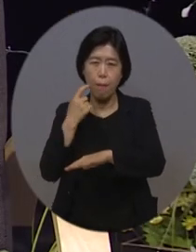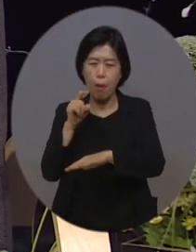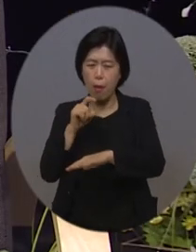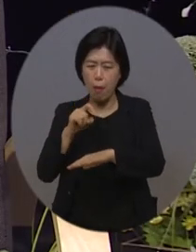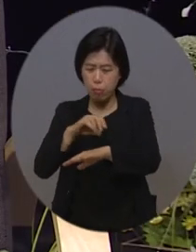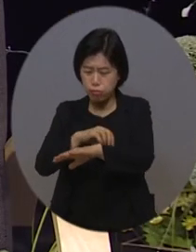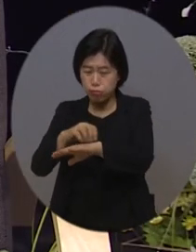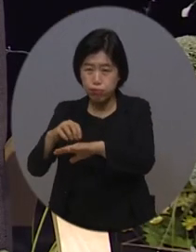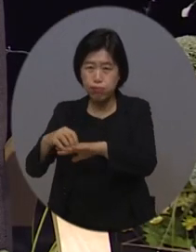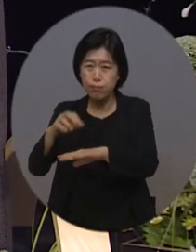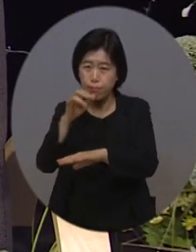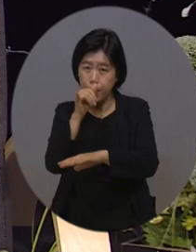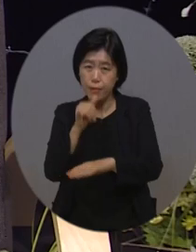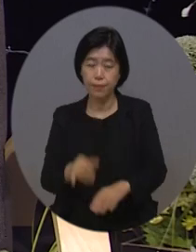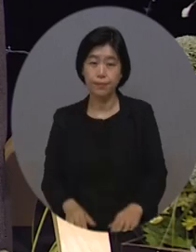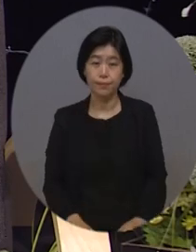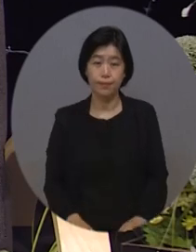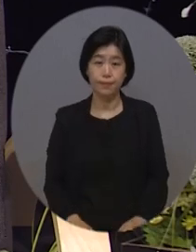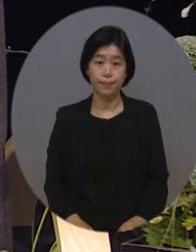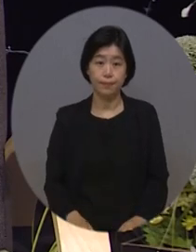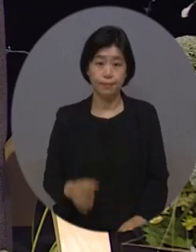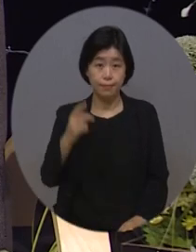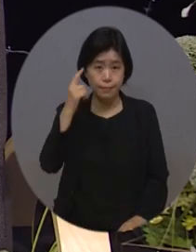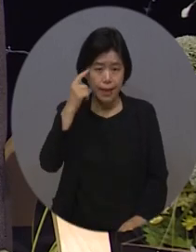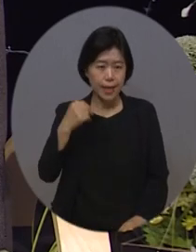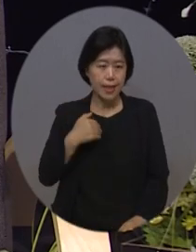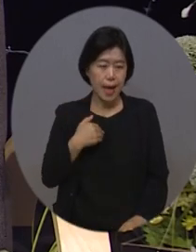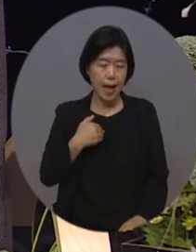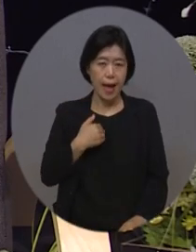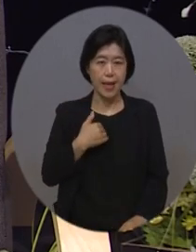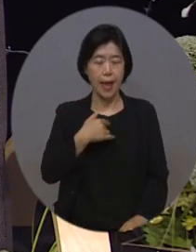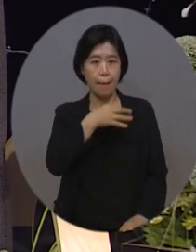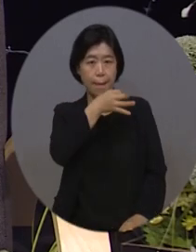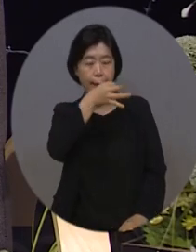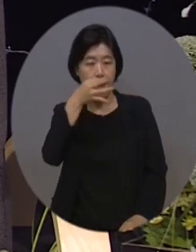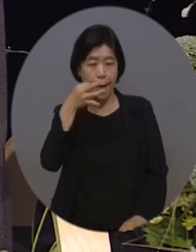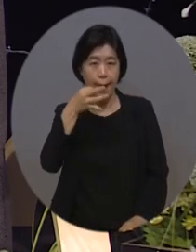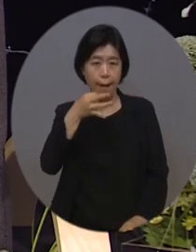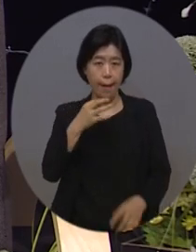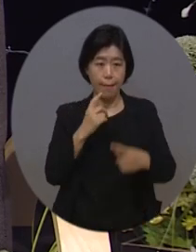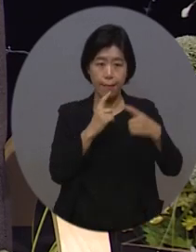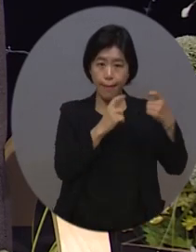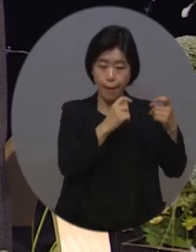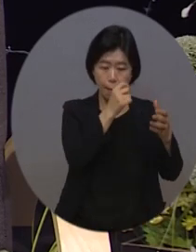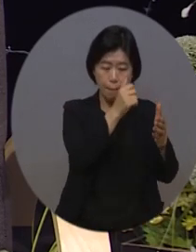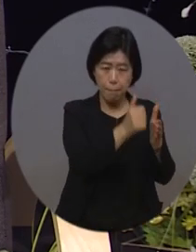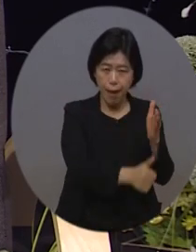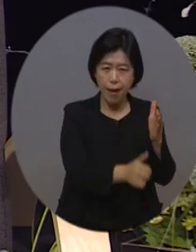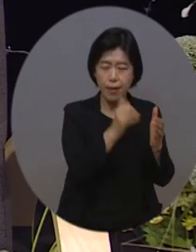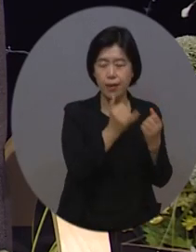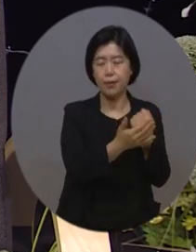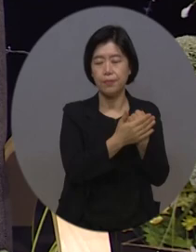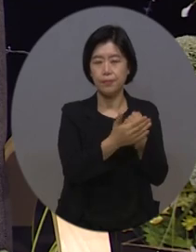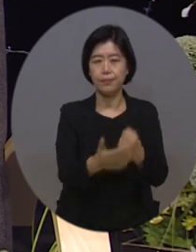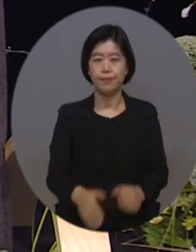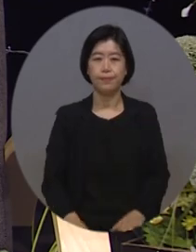채웠다. 괴락을 낚으려는 내가 욕망의 바다에 알몸을 던진 탓이다.